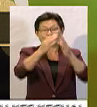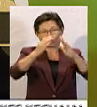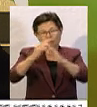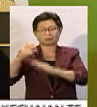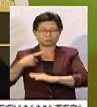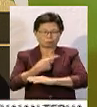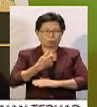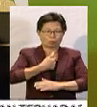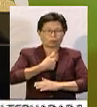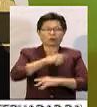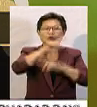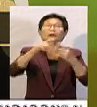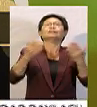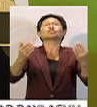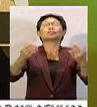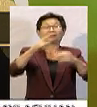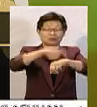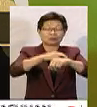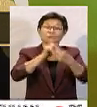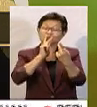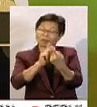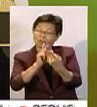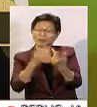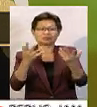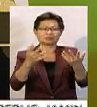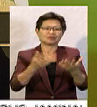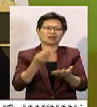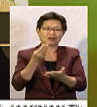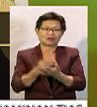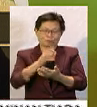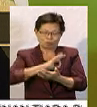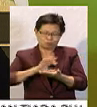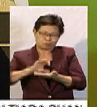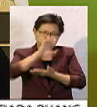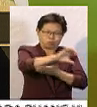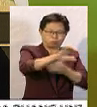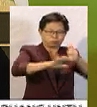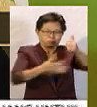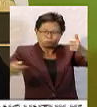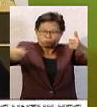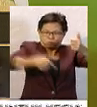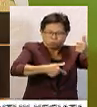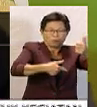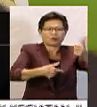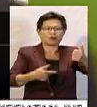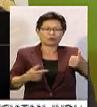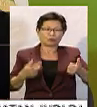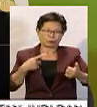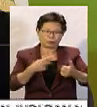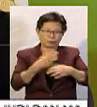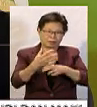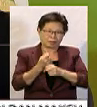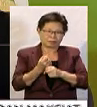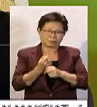when the time is right, you know, when the property is budget enough to be injected into the fund, we will launch into the market, you know, creating